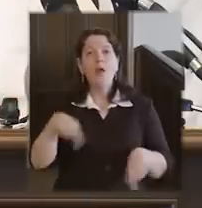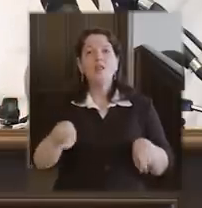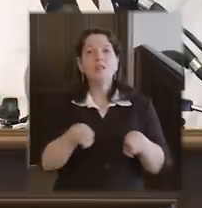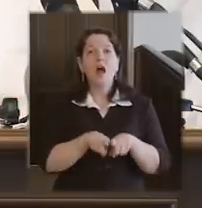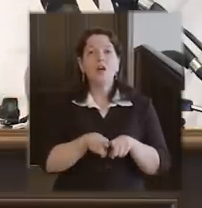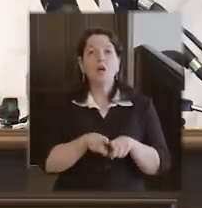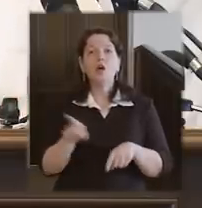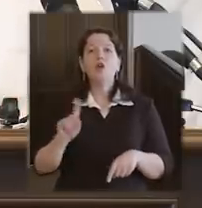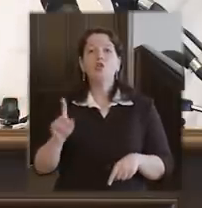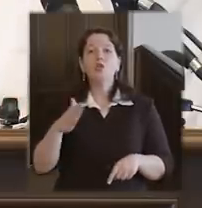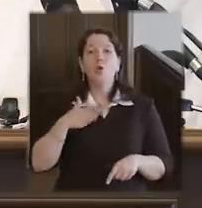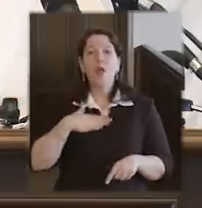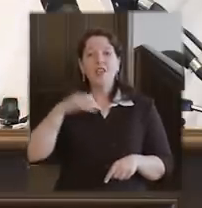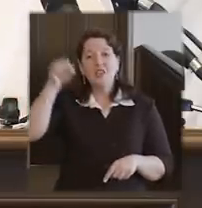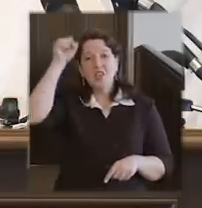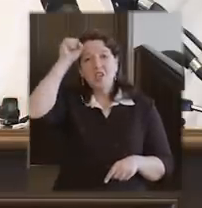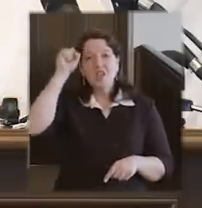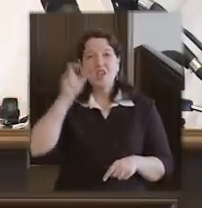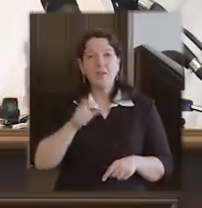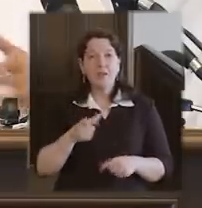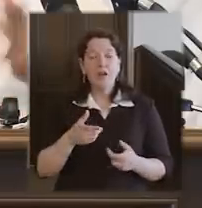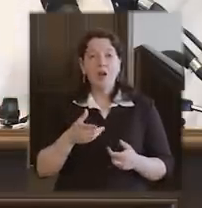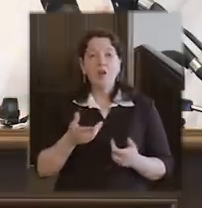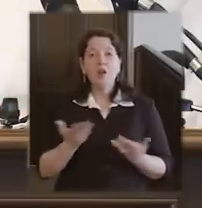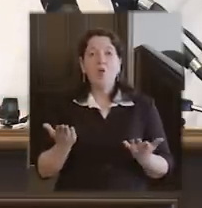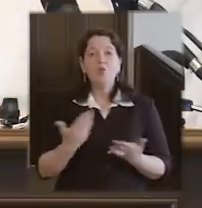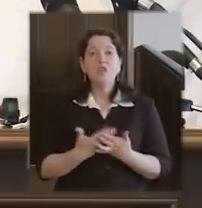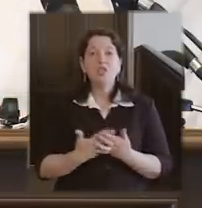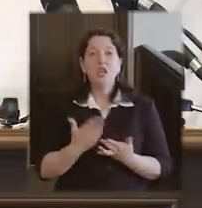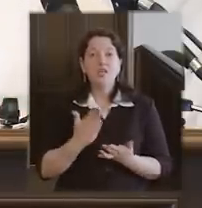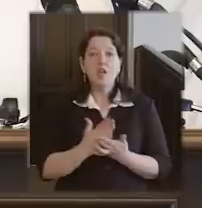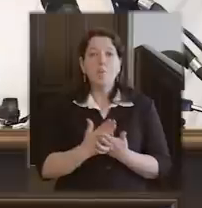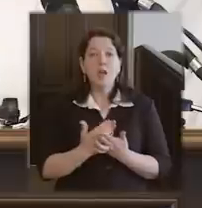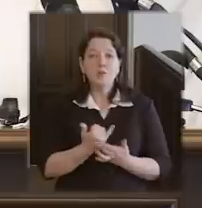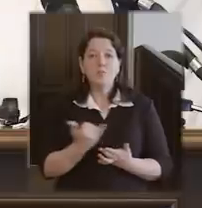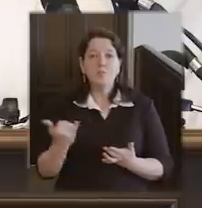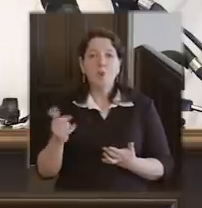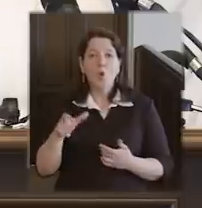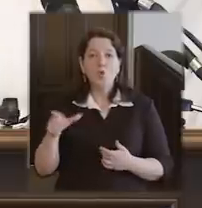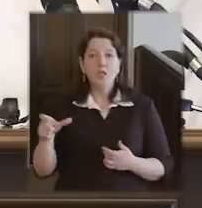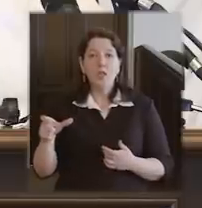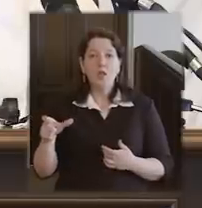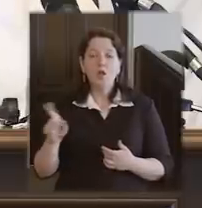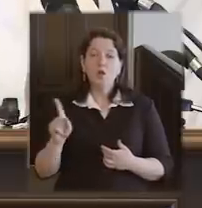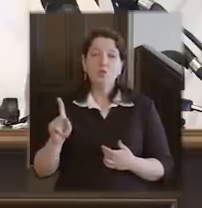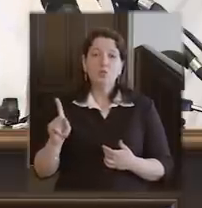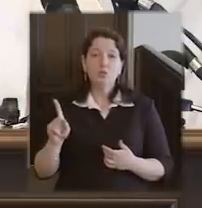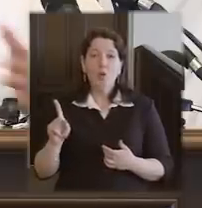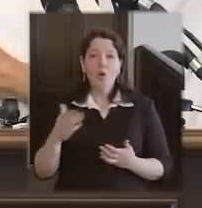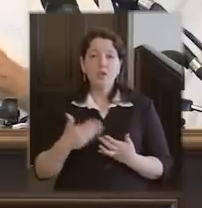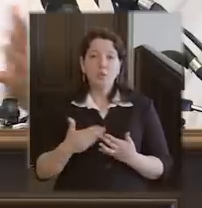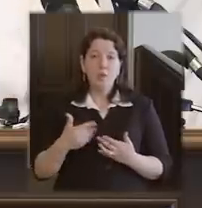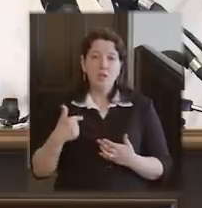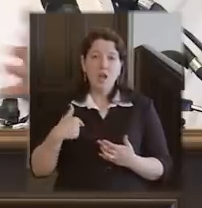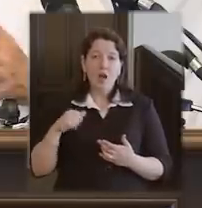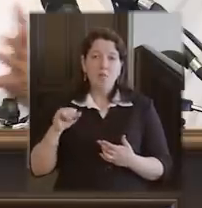грехи? Ну, какое имеет значение для всех людей? Ну, какое? Ну, еще в семье, еще, может